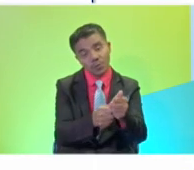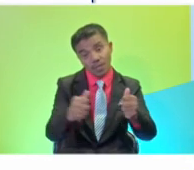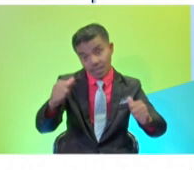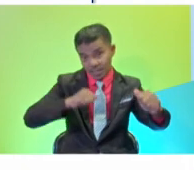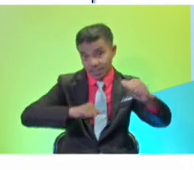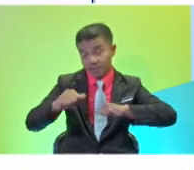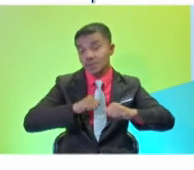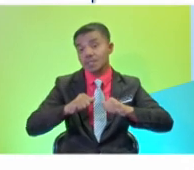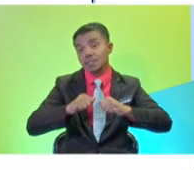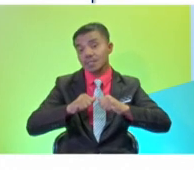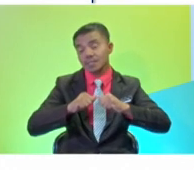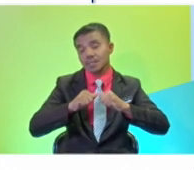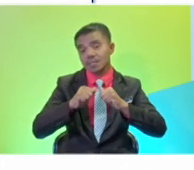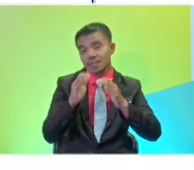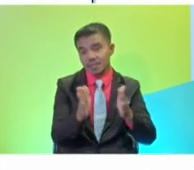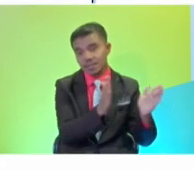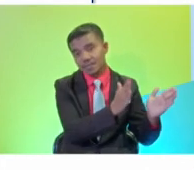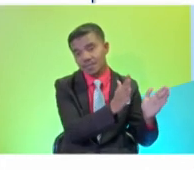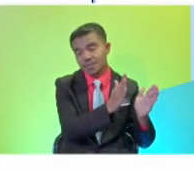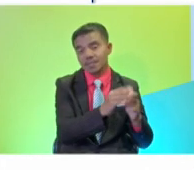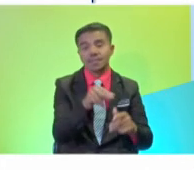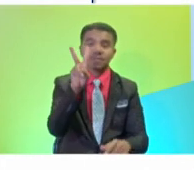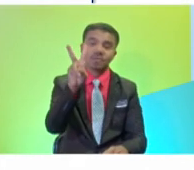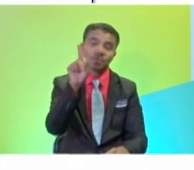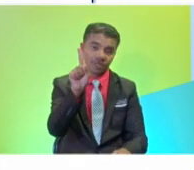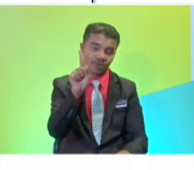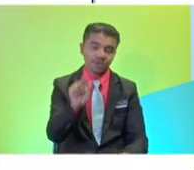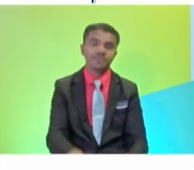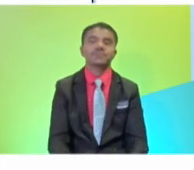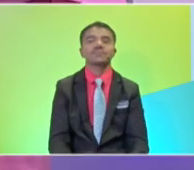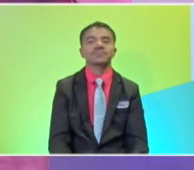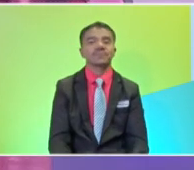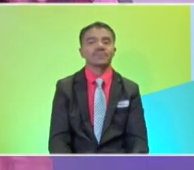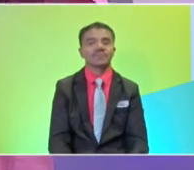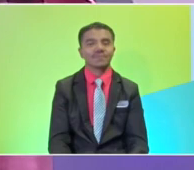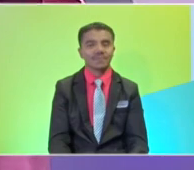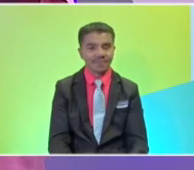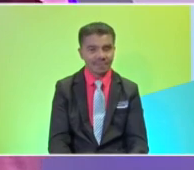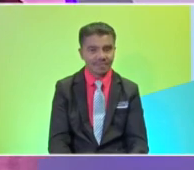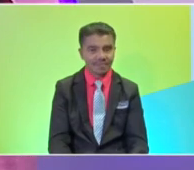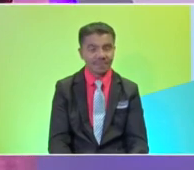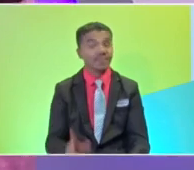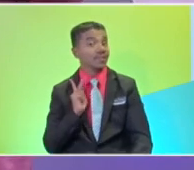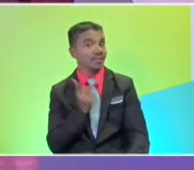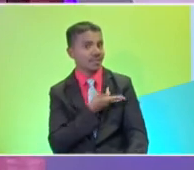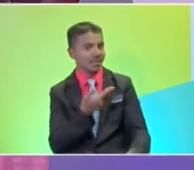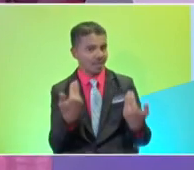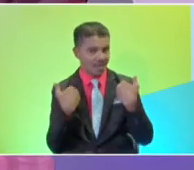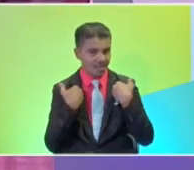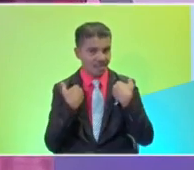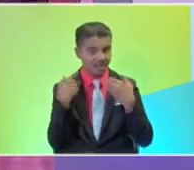menepati kurikulum dan Pak 21 k Aan tak berhenti kat situ Aan kita akan ada instrumen pentaksiran dah kita buat